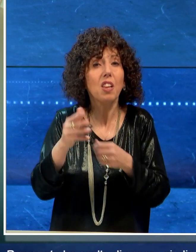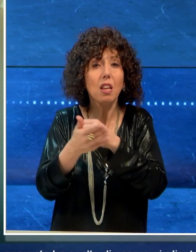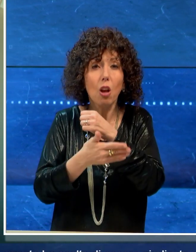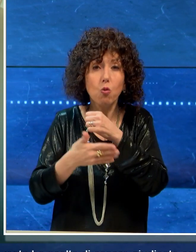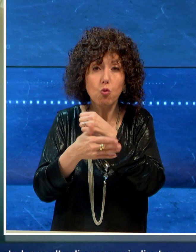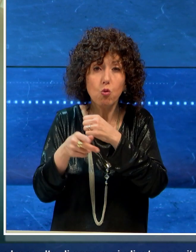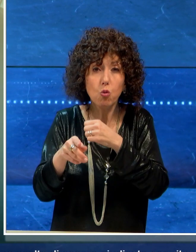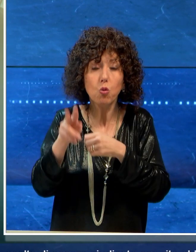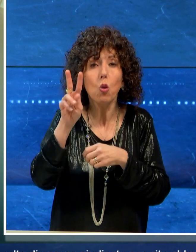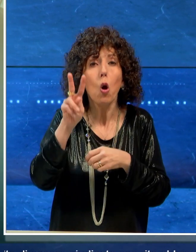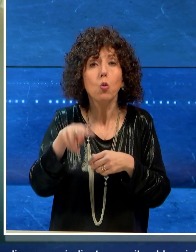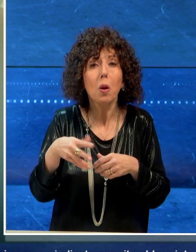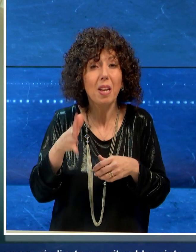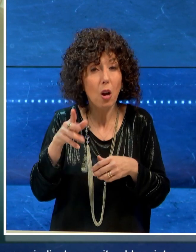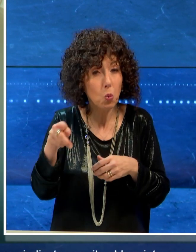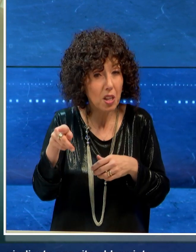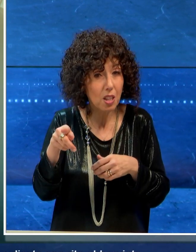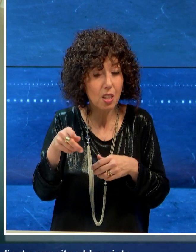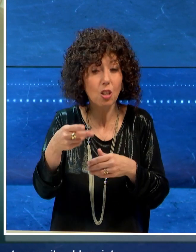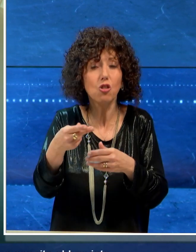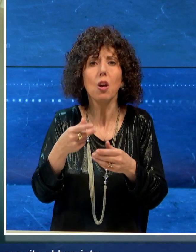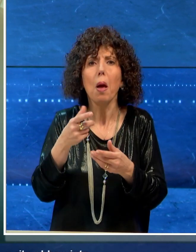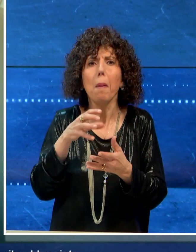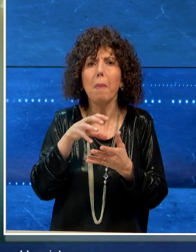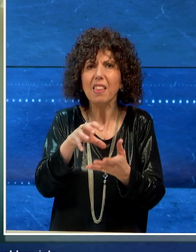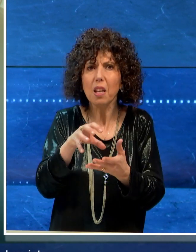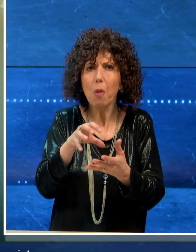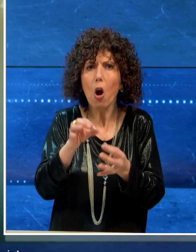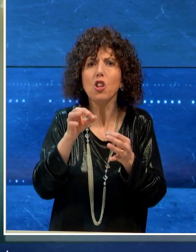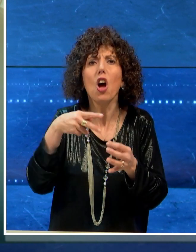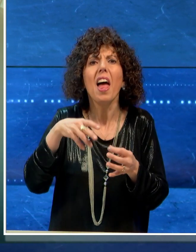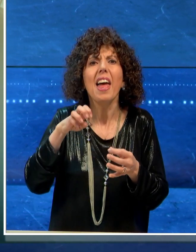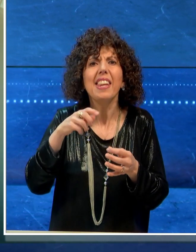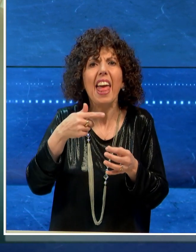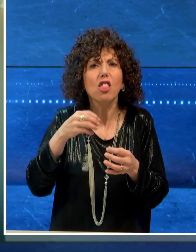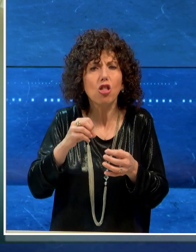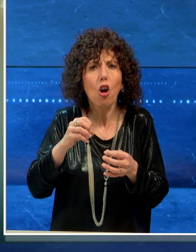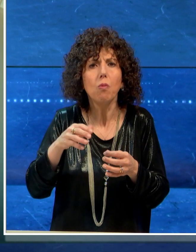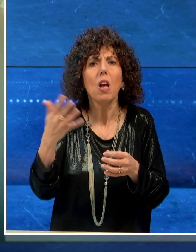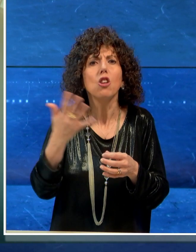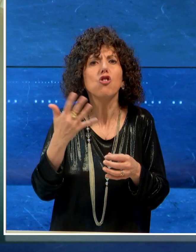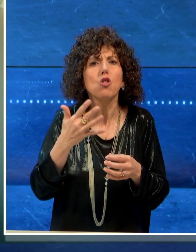giugno 2015 un patrimonio netto di oltre